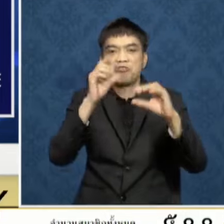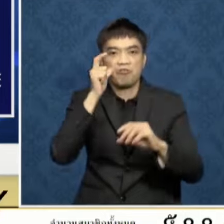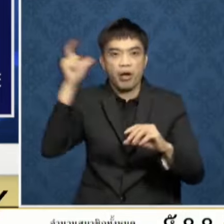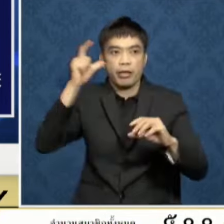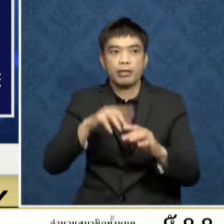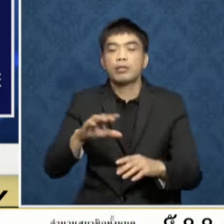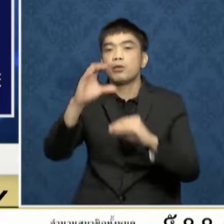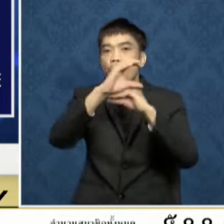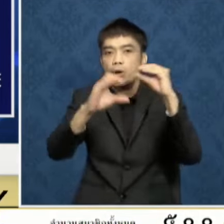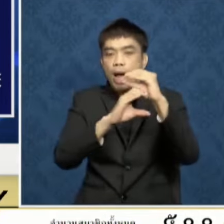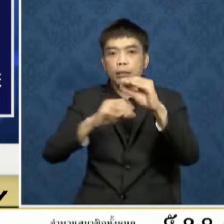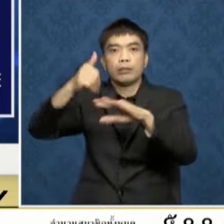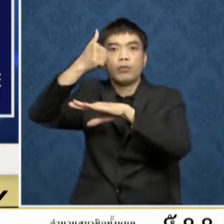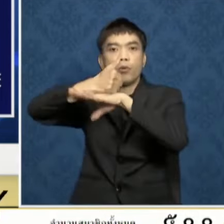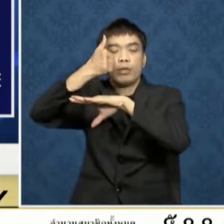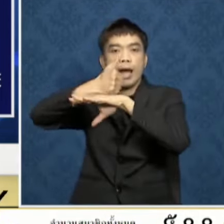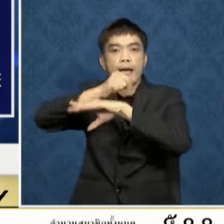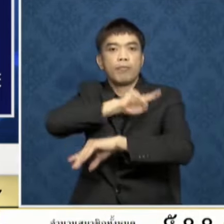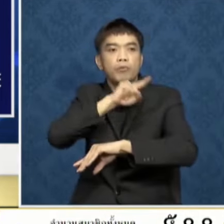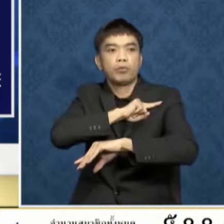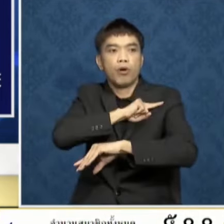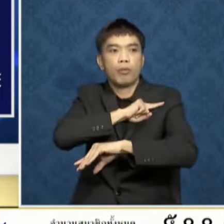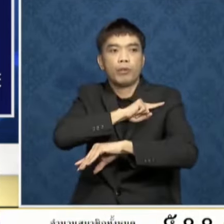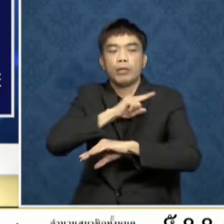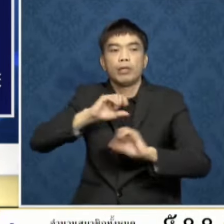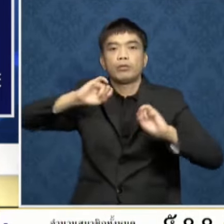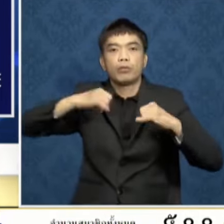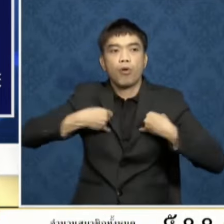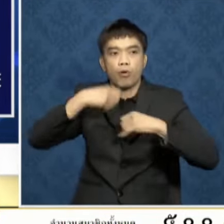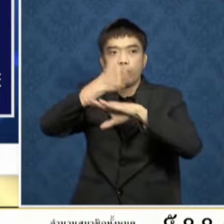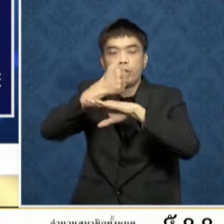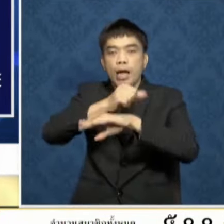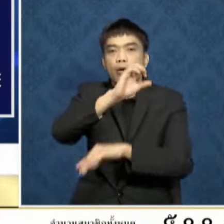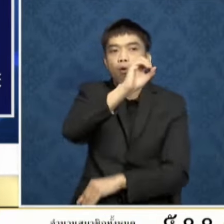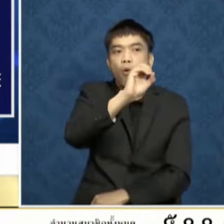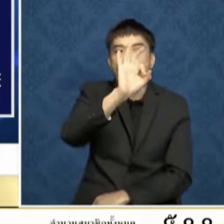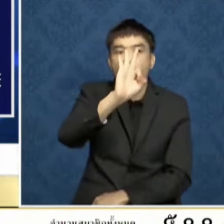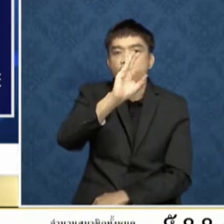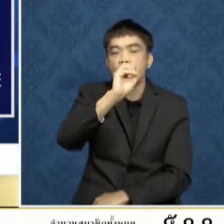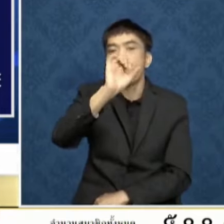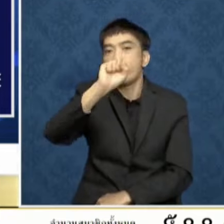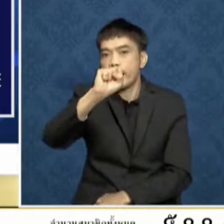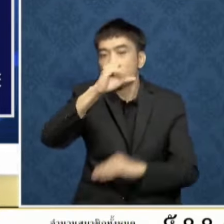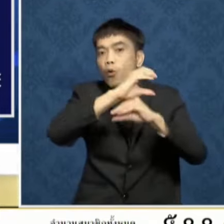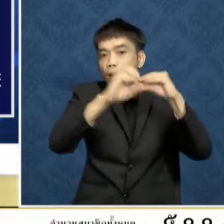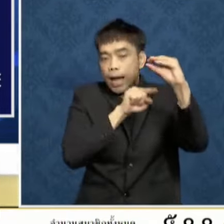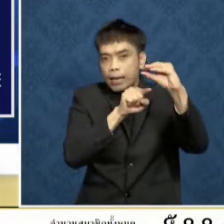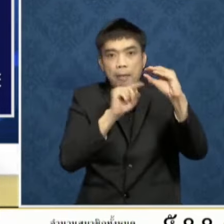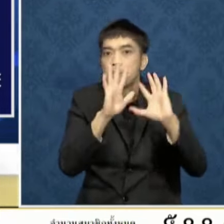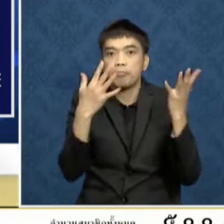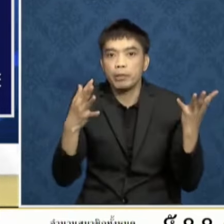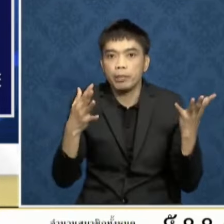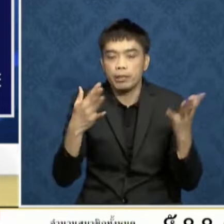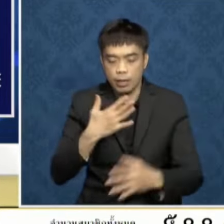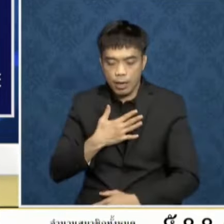ชัดเจนท่านประธานลองนึกดูนะคะว่าดิฉันได้เข้าไปนั่งอยู่ในห้องอนุกรรมาธิการศึกษาการจัดทำงบประมาณราย